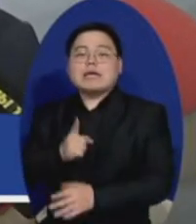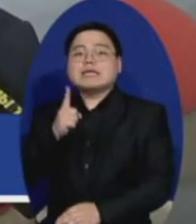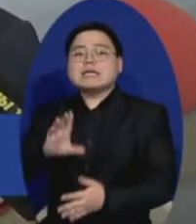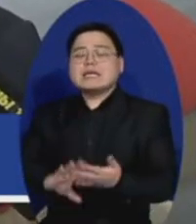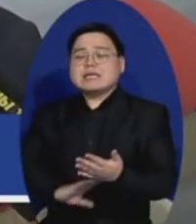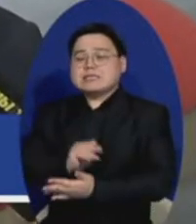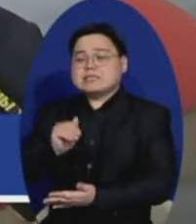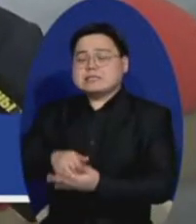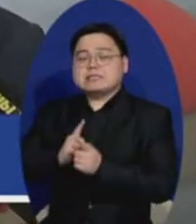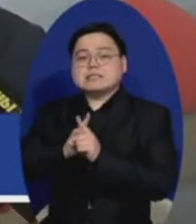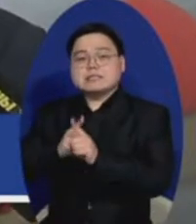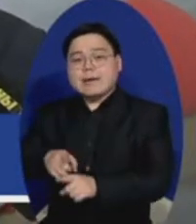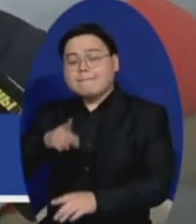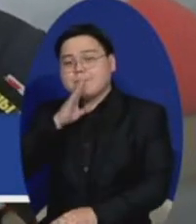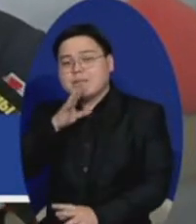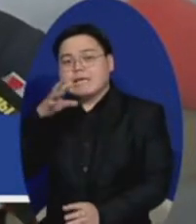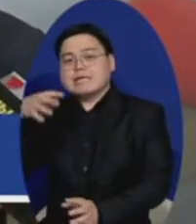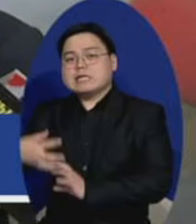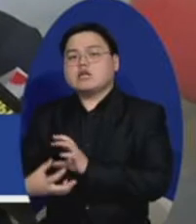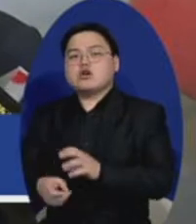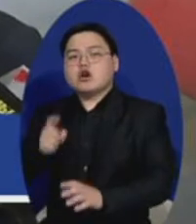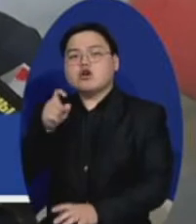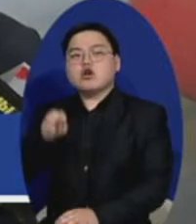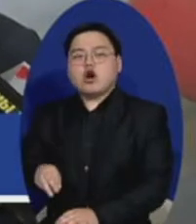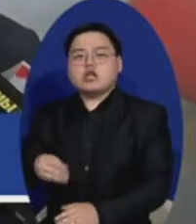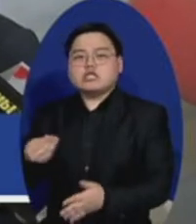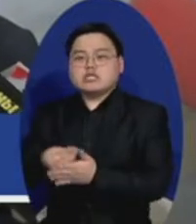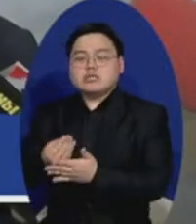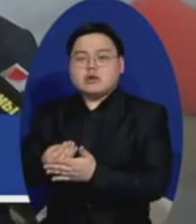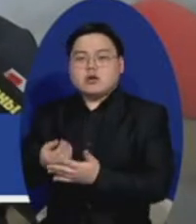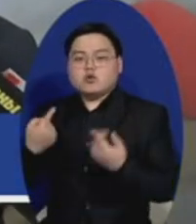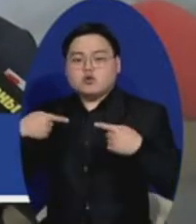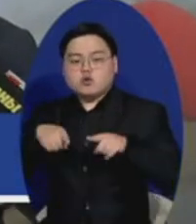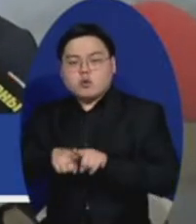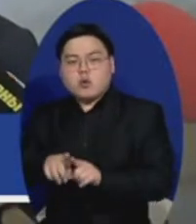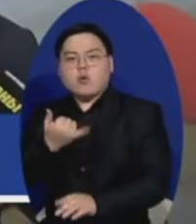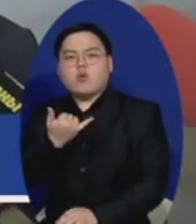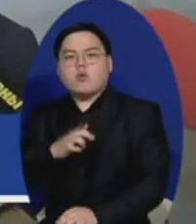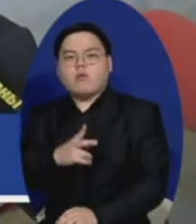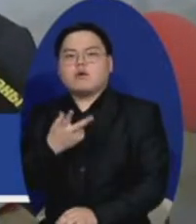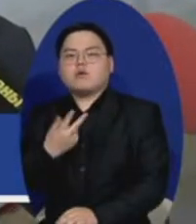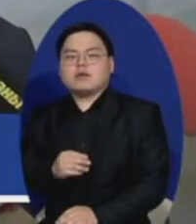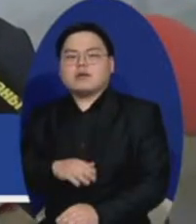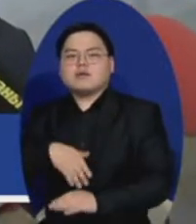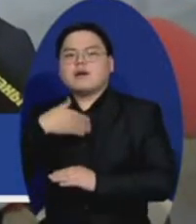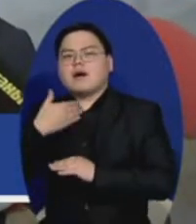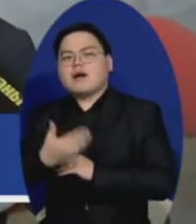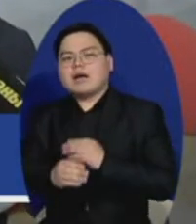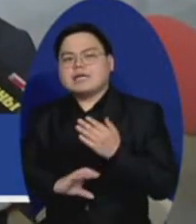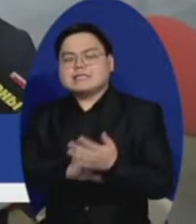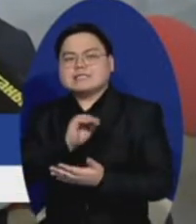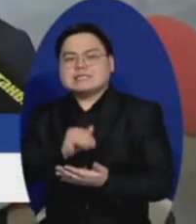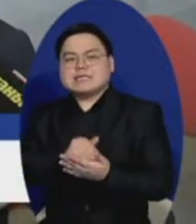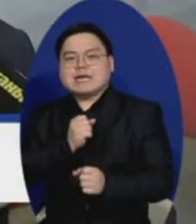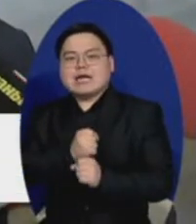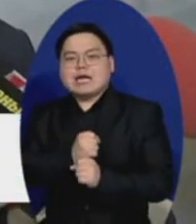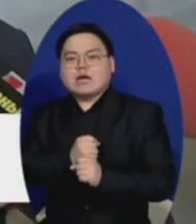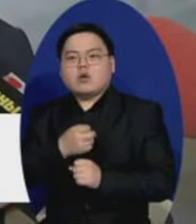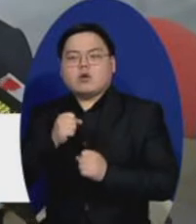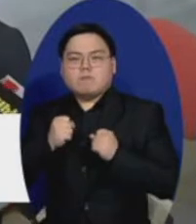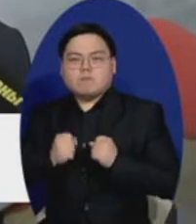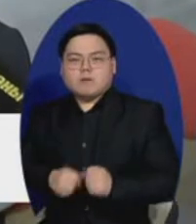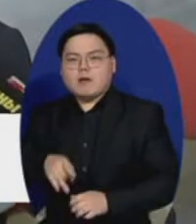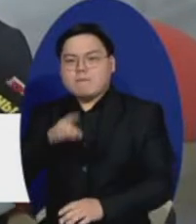стандартаа тавиал мөрдөд явдаг дэлхийн хотуудын жишгт хүрсэн байдлаар Улаанбаатар руу цааштай стандартын хэмжээг тогтооход ажлуудыг үйлчлэлтэй